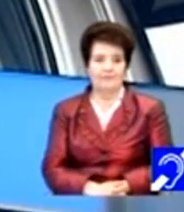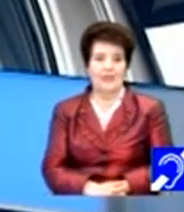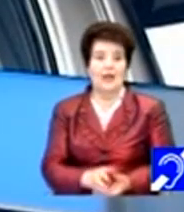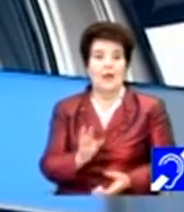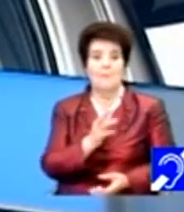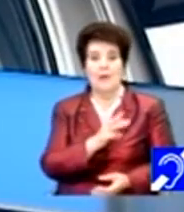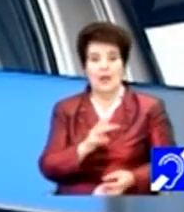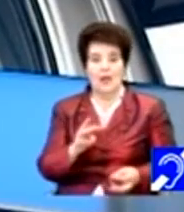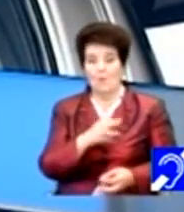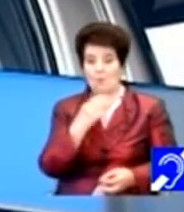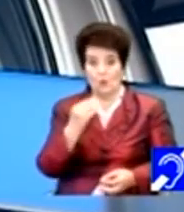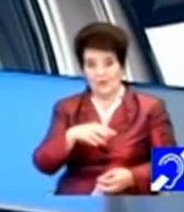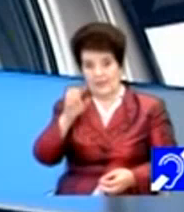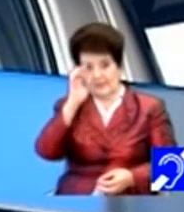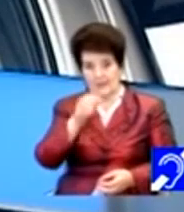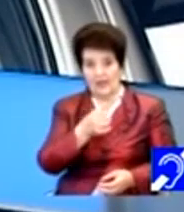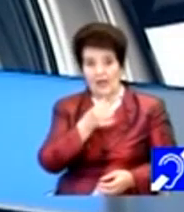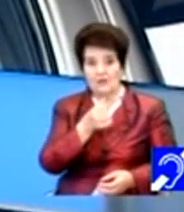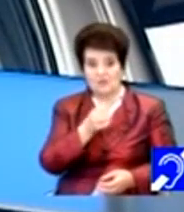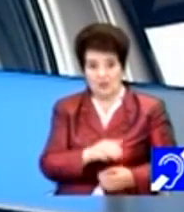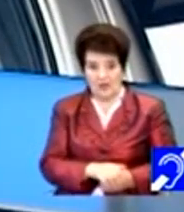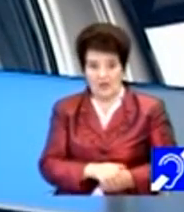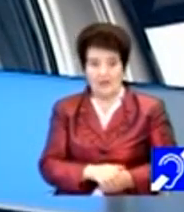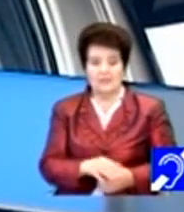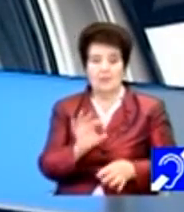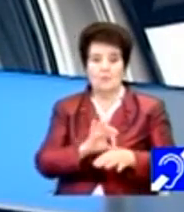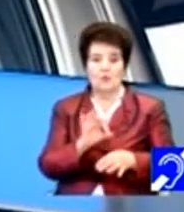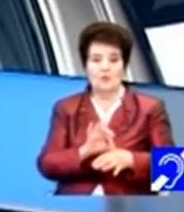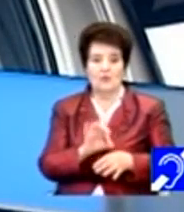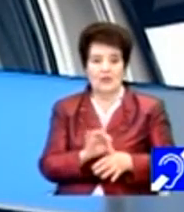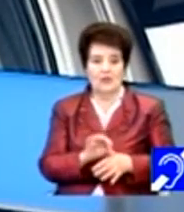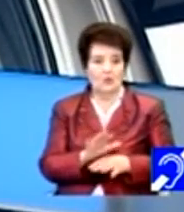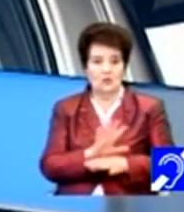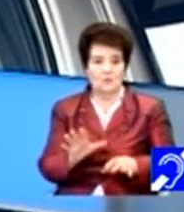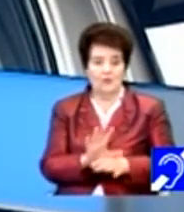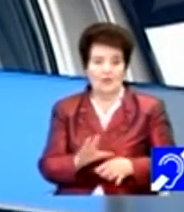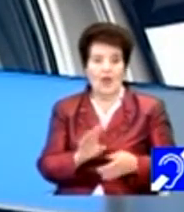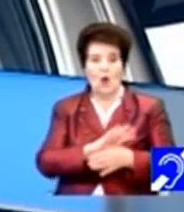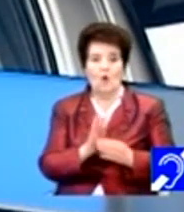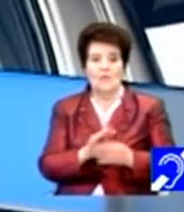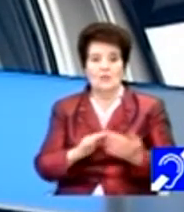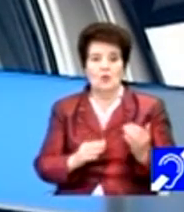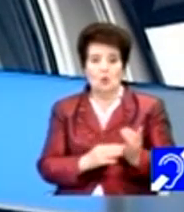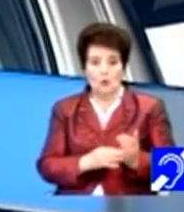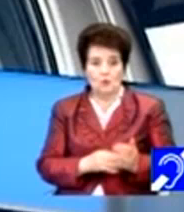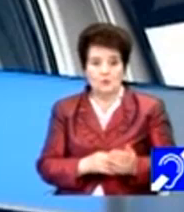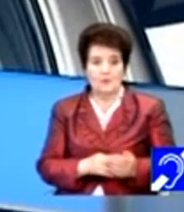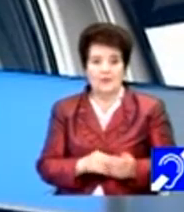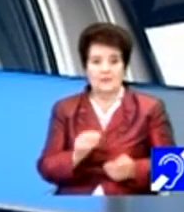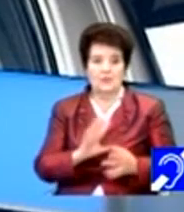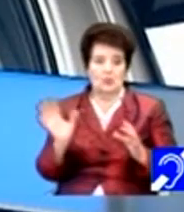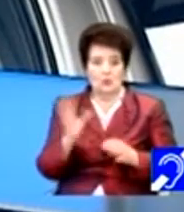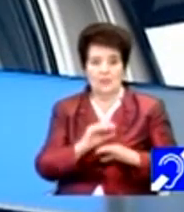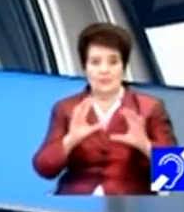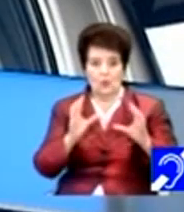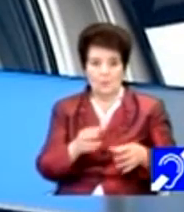Mai multe țări acuză China că a încercat să mușamalizeze amploarea îmbolnăvirilor și de aceea COVID-19 s-a răspândit rapid în toată